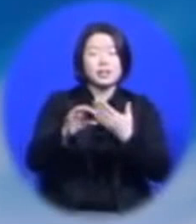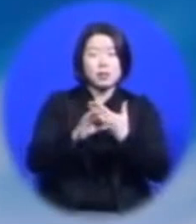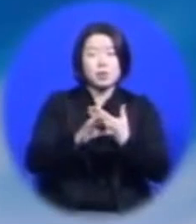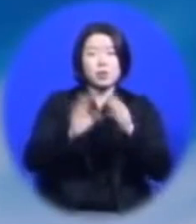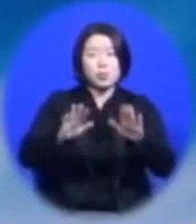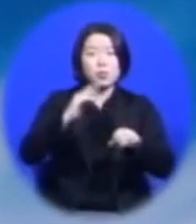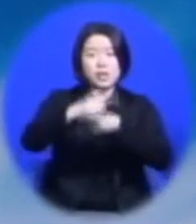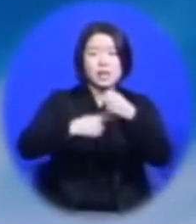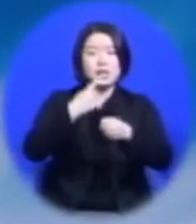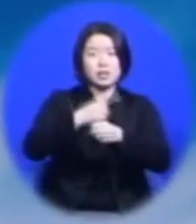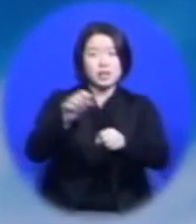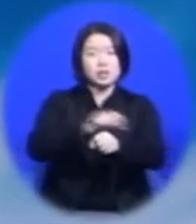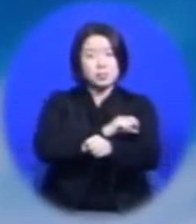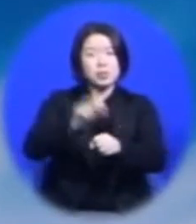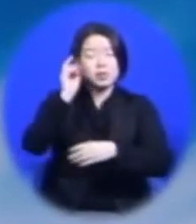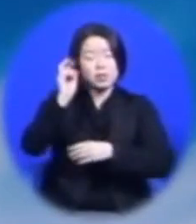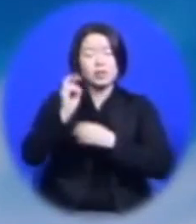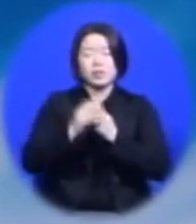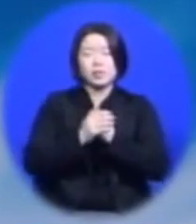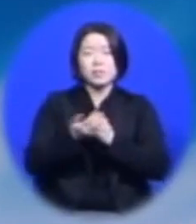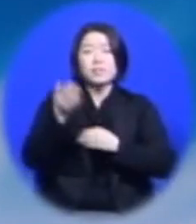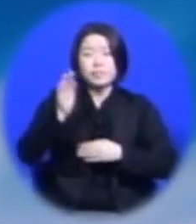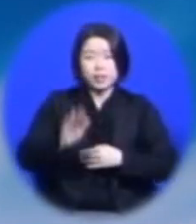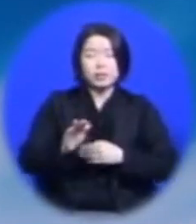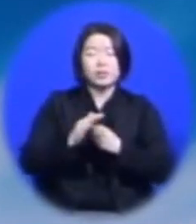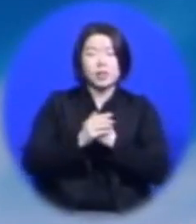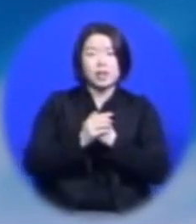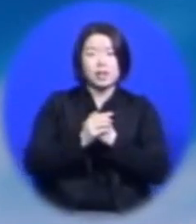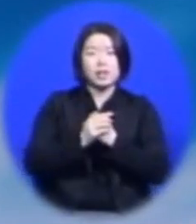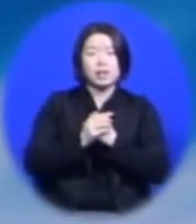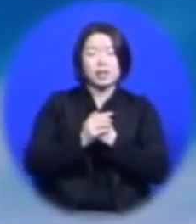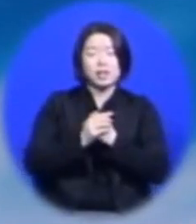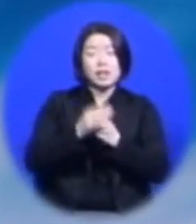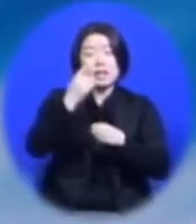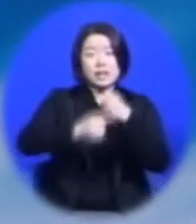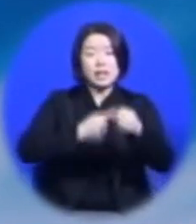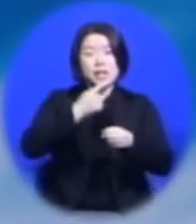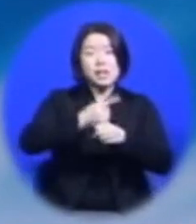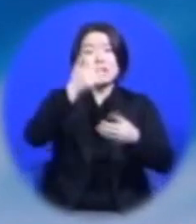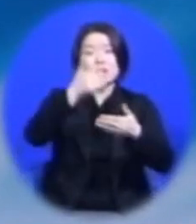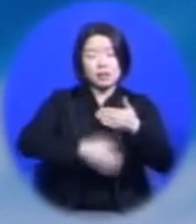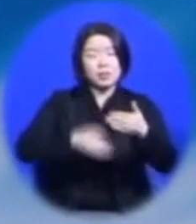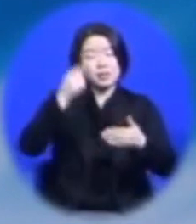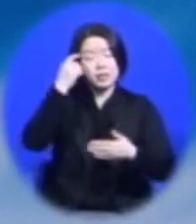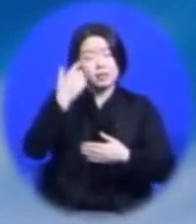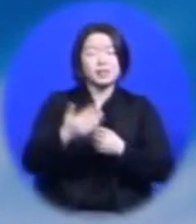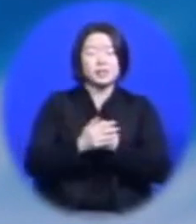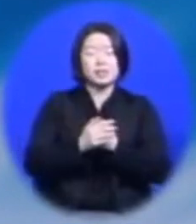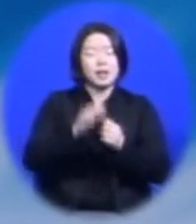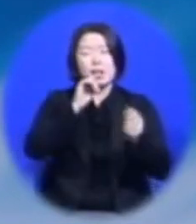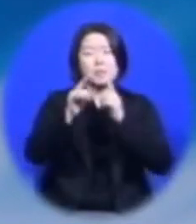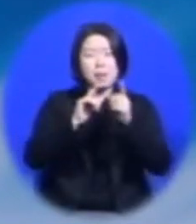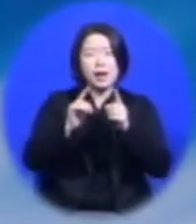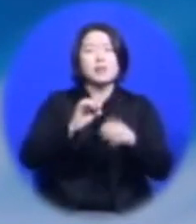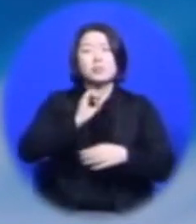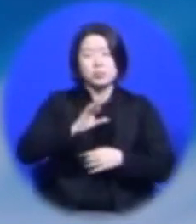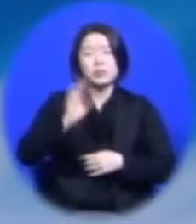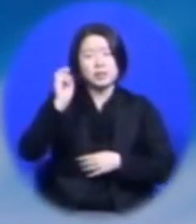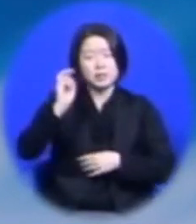특별했을 겁니다. 그러나 아유, 1년 남았다니 말이 그렇다는